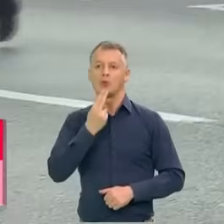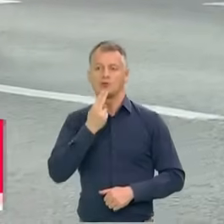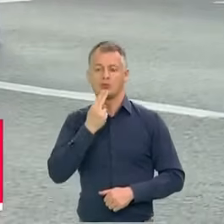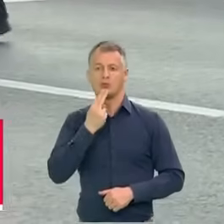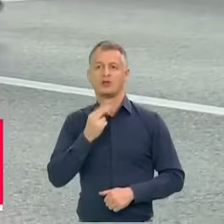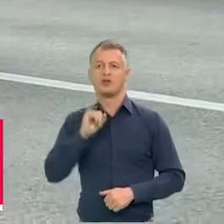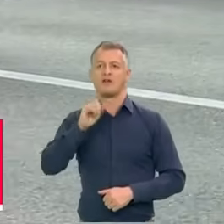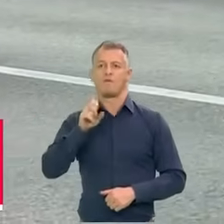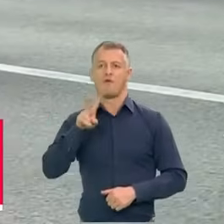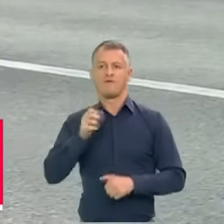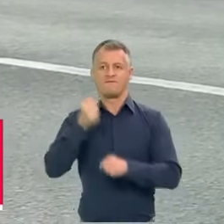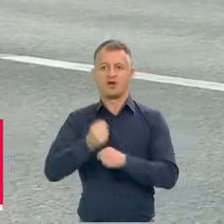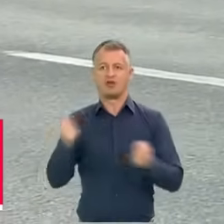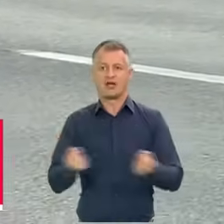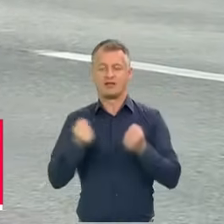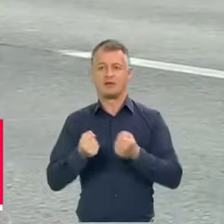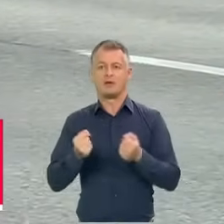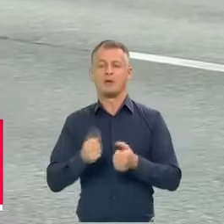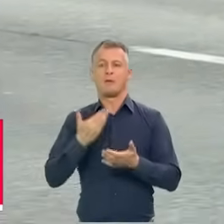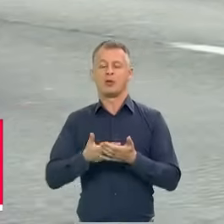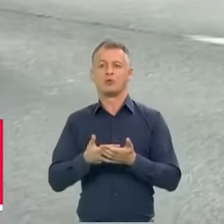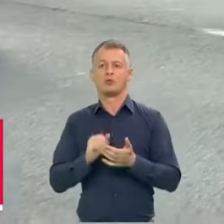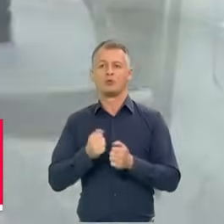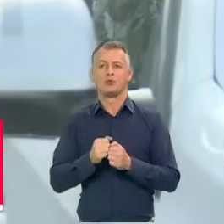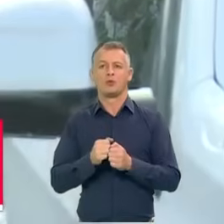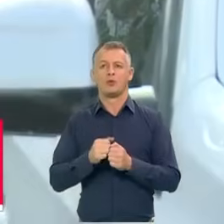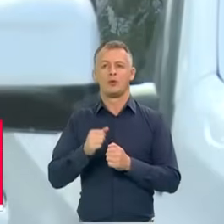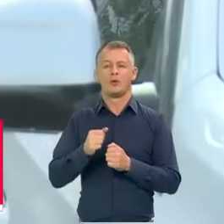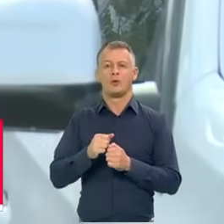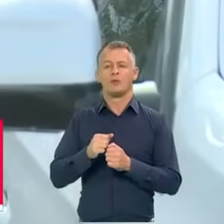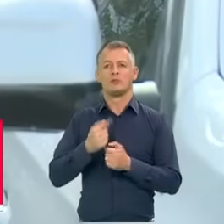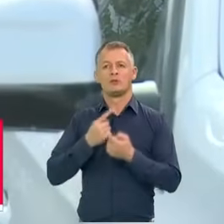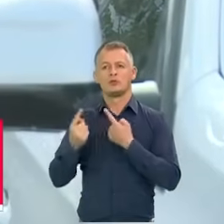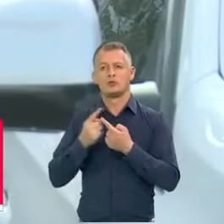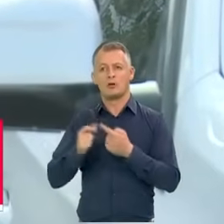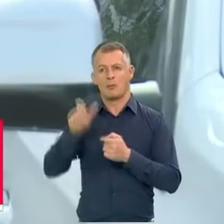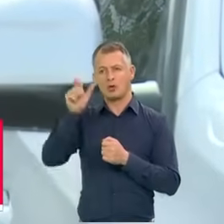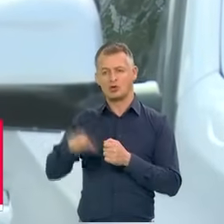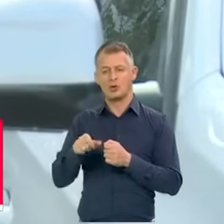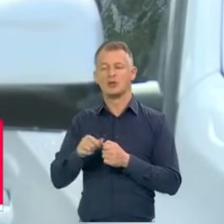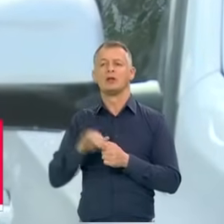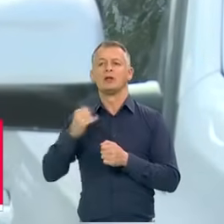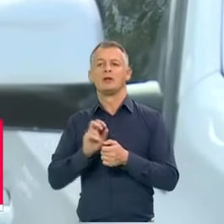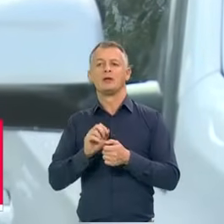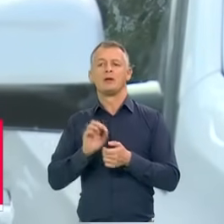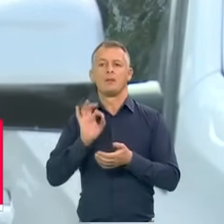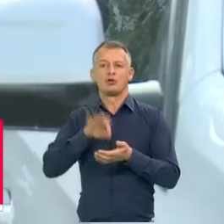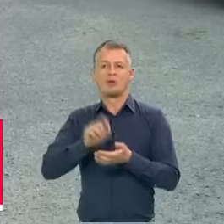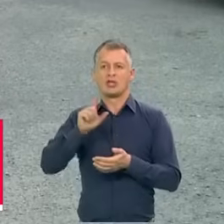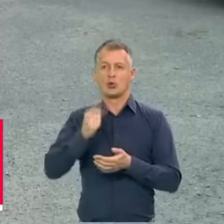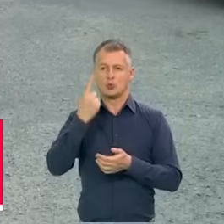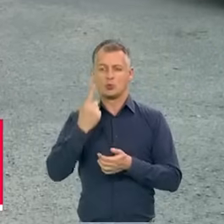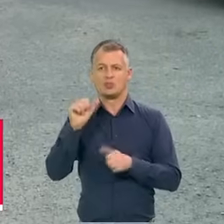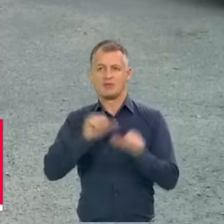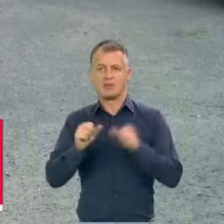desfășoară activități pentru probarea tuturor participanților la altercația fizică din data de 21 septembrie iar în